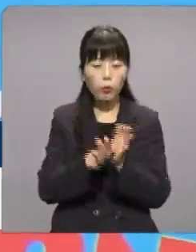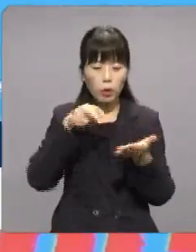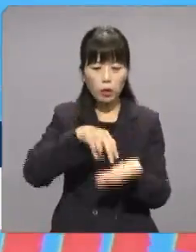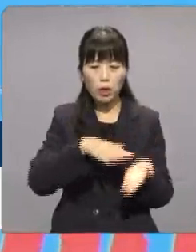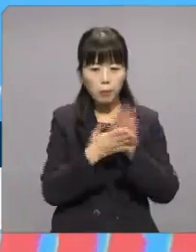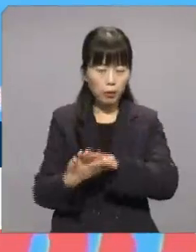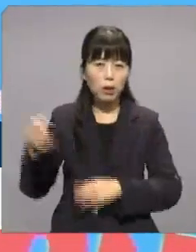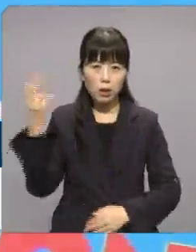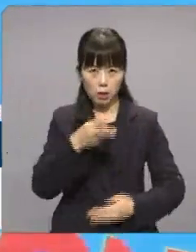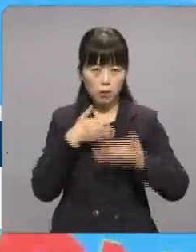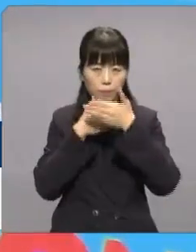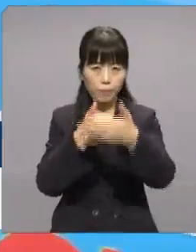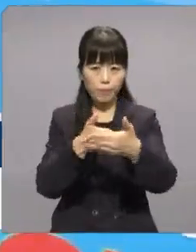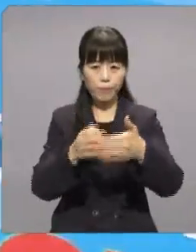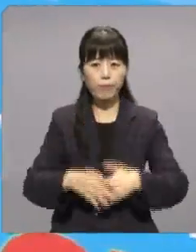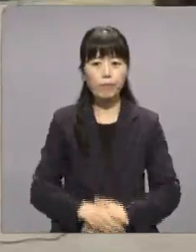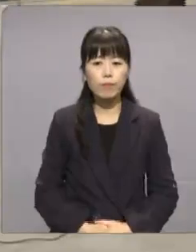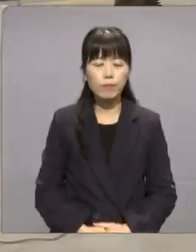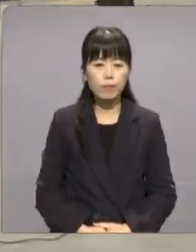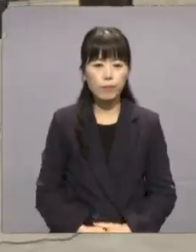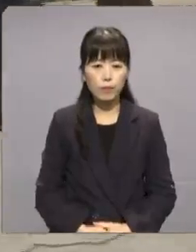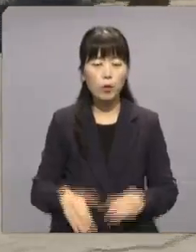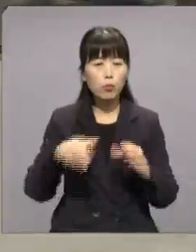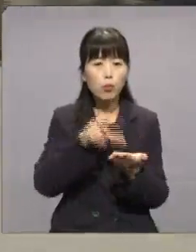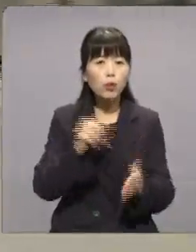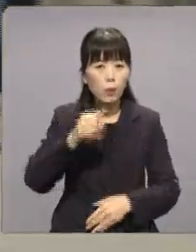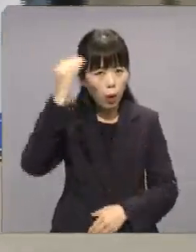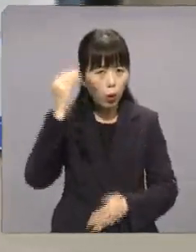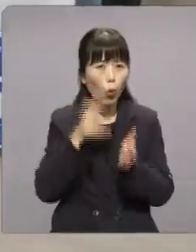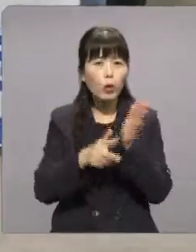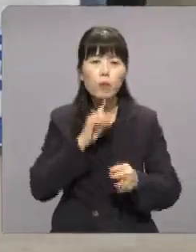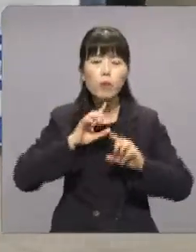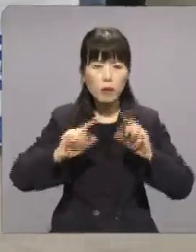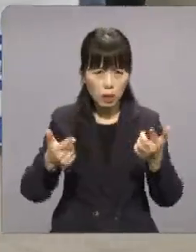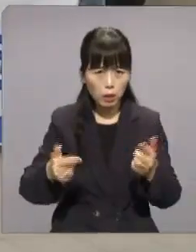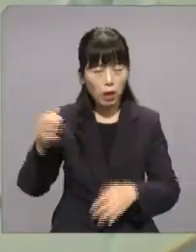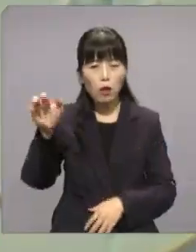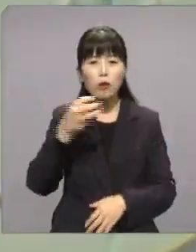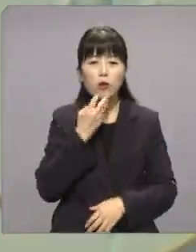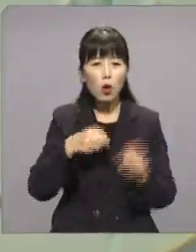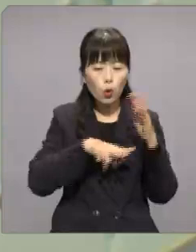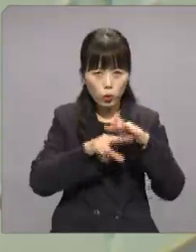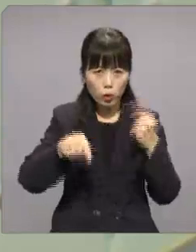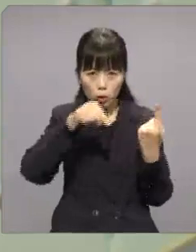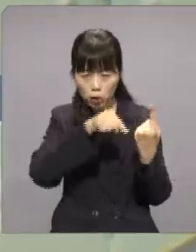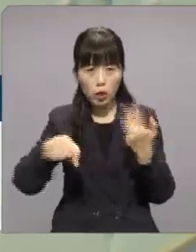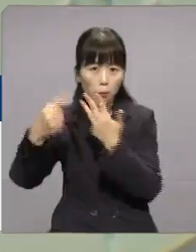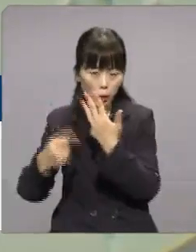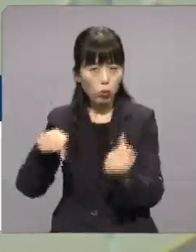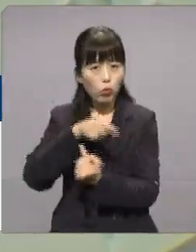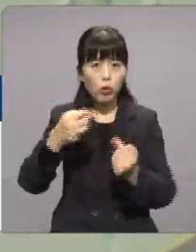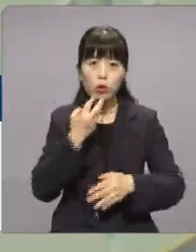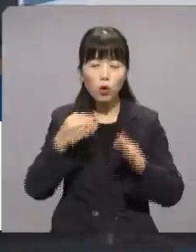입장 변화를 다시 한번 촉구한다. 문제는 코레일만이 아닙니다. 서울지하철 1호선에서 8호선을